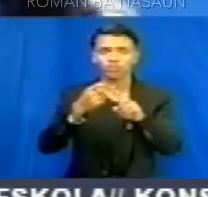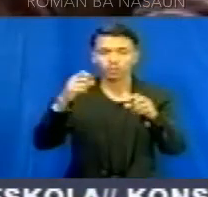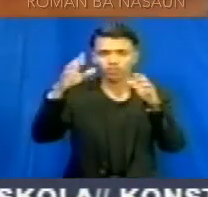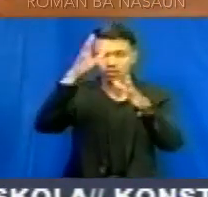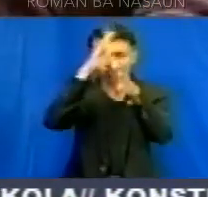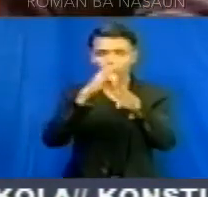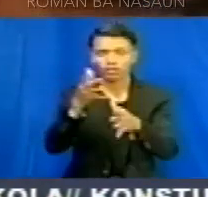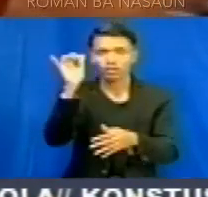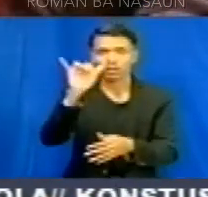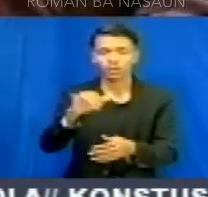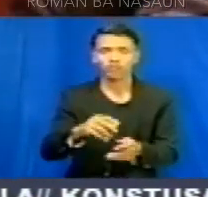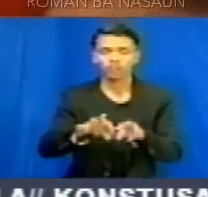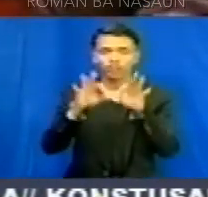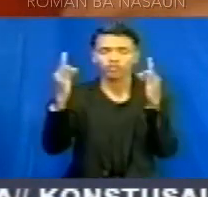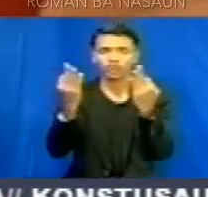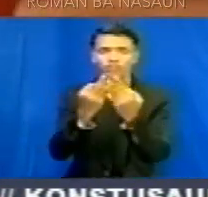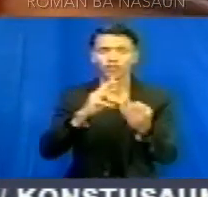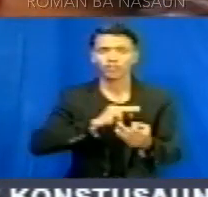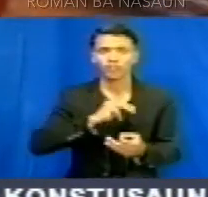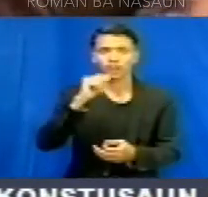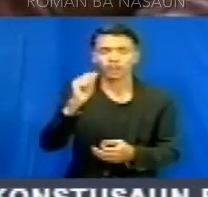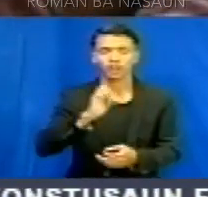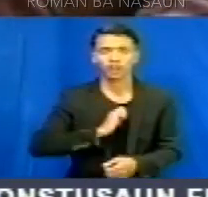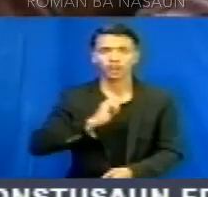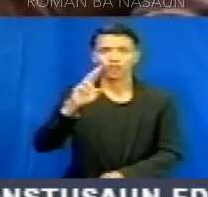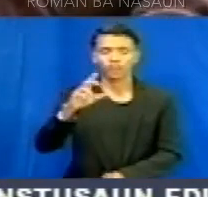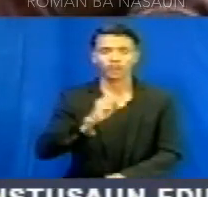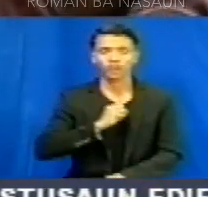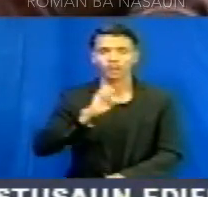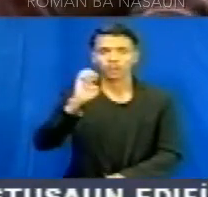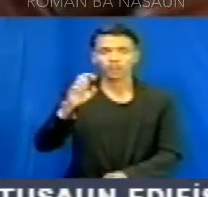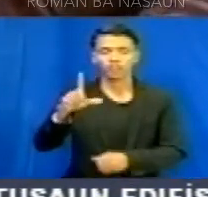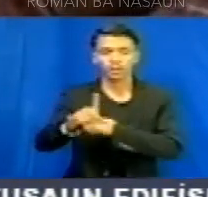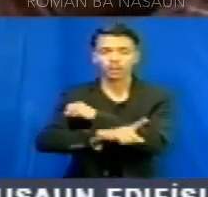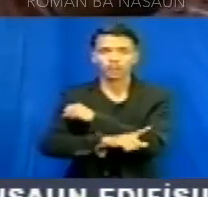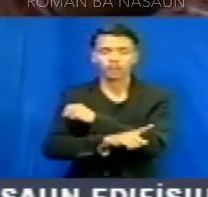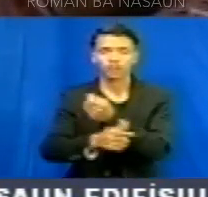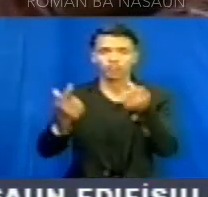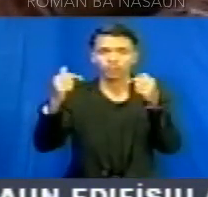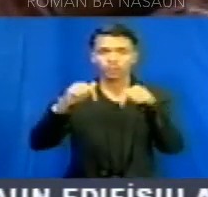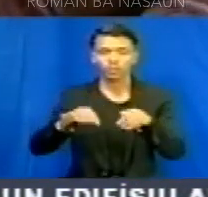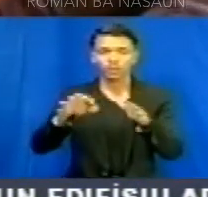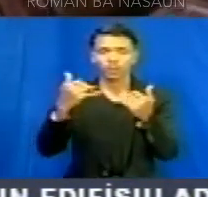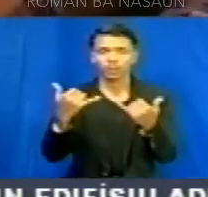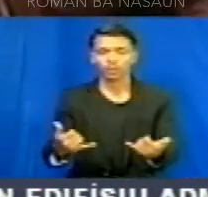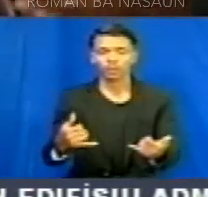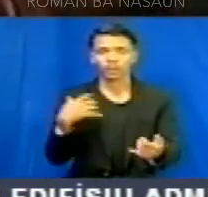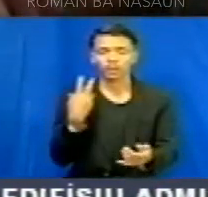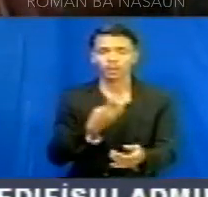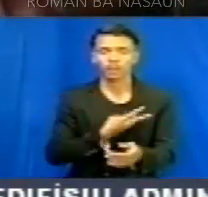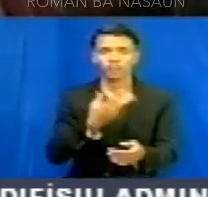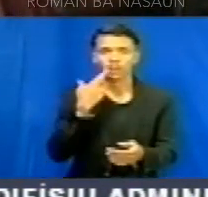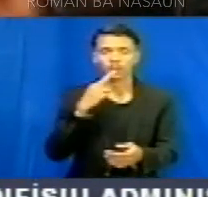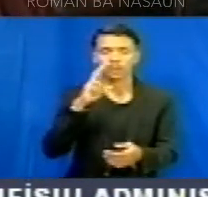Maliana, família Maliana, Hermera, Saime Mai, Husi Lixamos Mai. Coenderon Haligasam. Tamanema